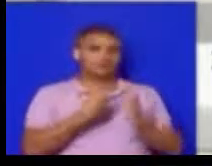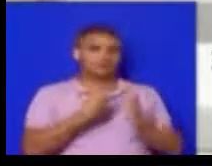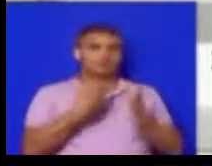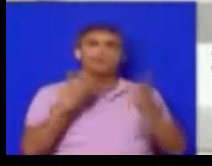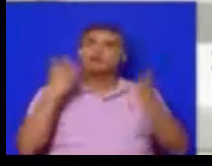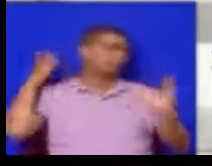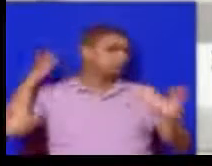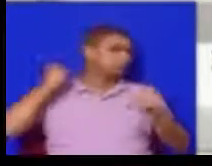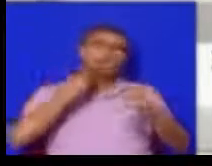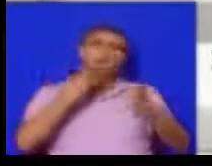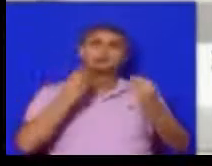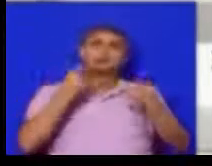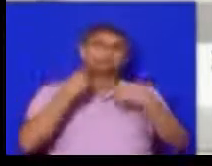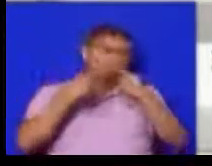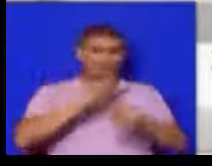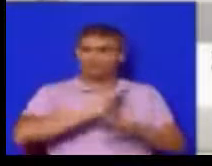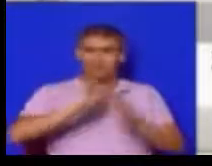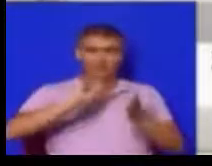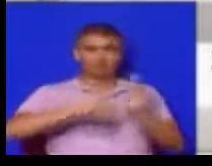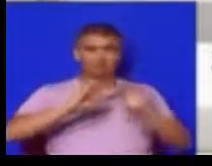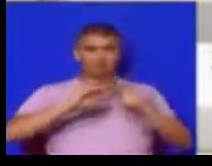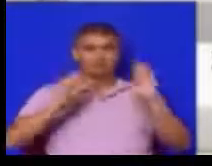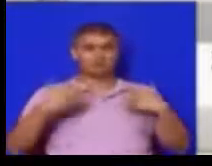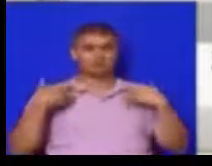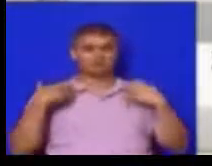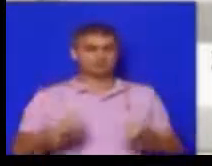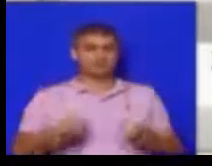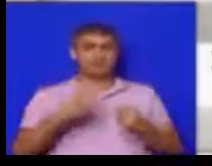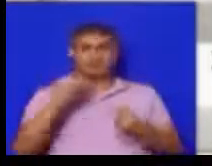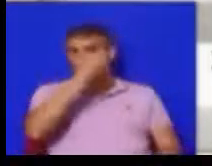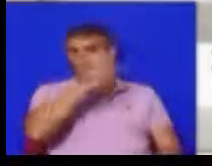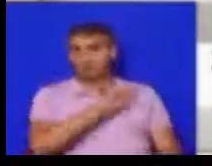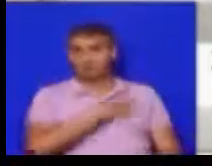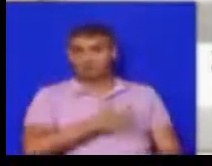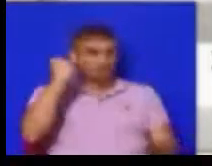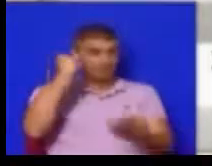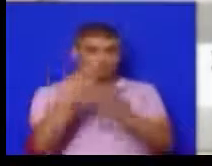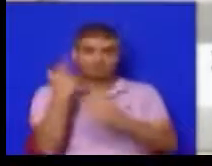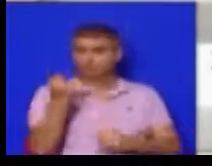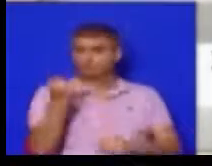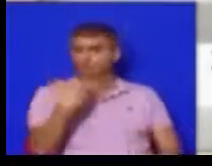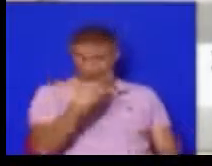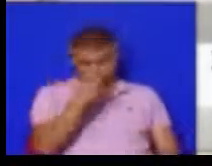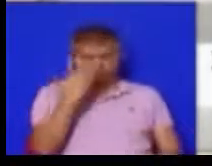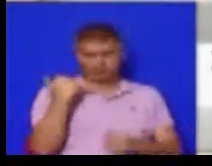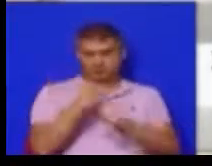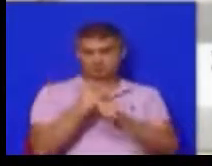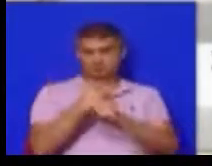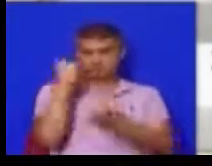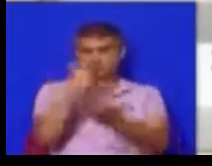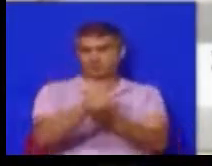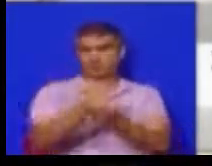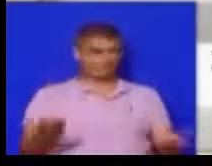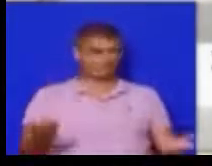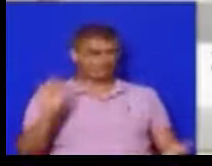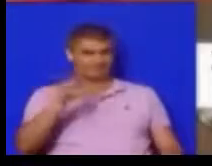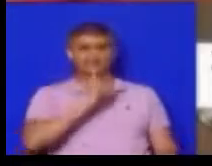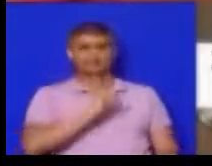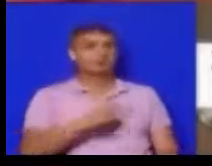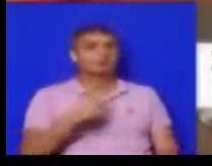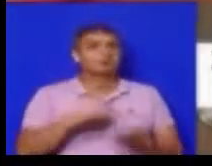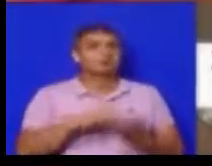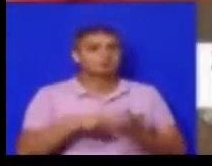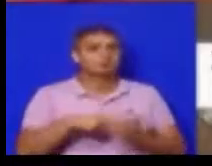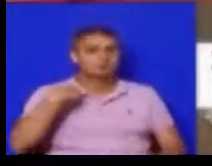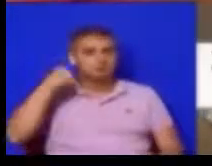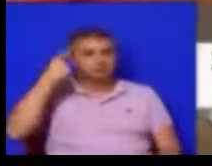השנים האחרונות, גם ללא אישור מועצת הביטחון. אם אובמה היה רוצה לתקוף לפני 3 שבועות, הוא היה תוקף. ולכן אני חושב דווקא